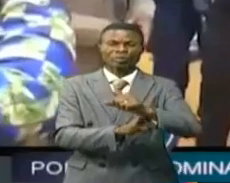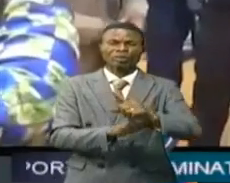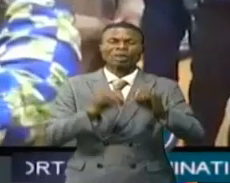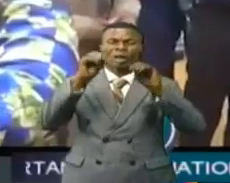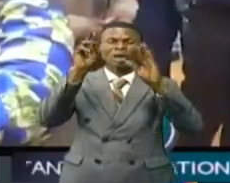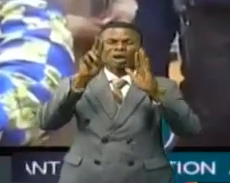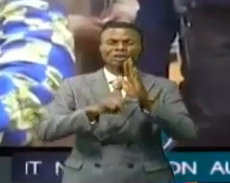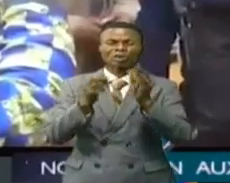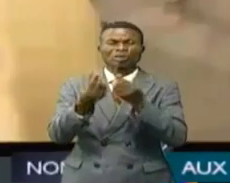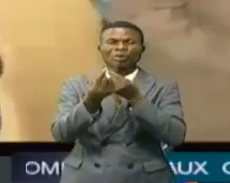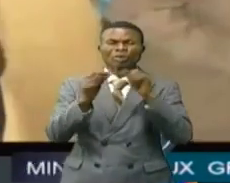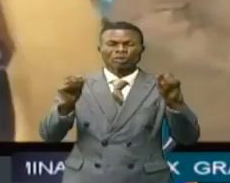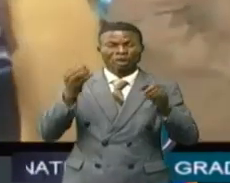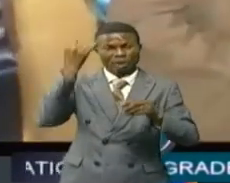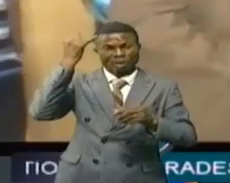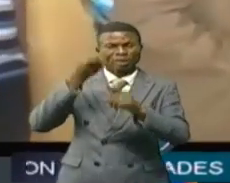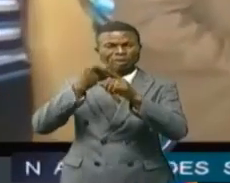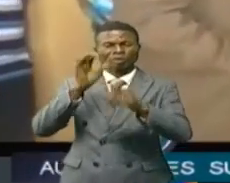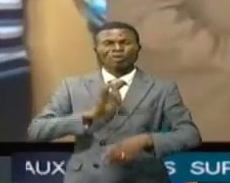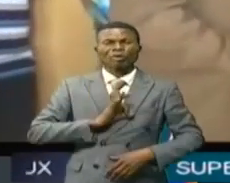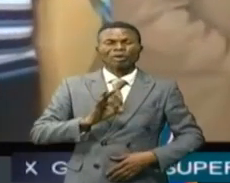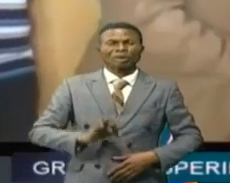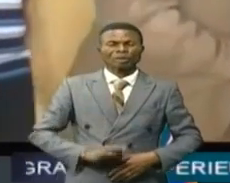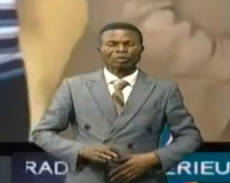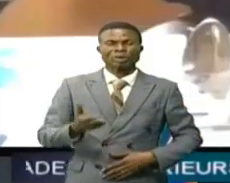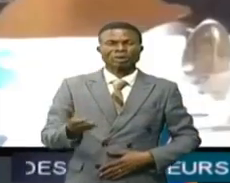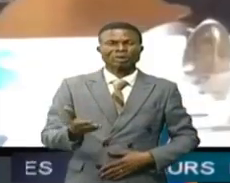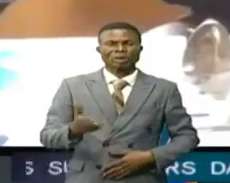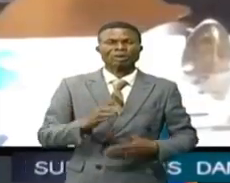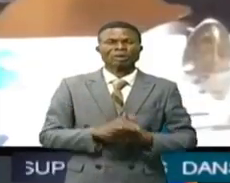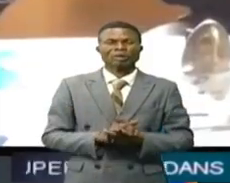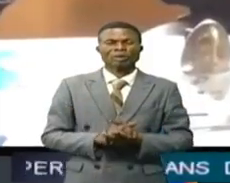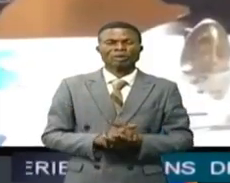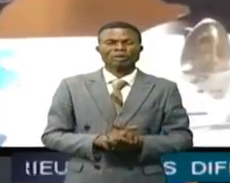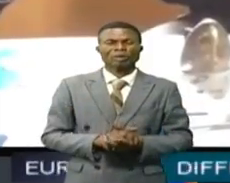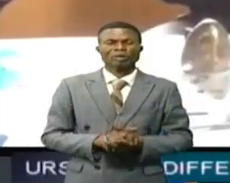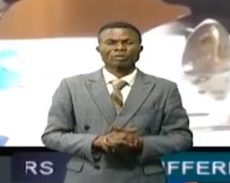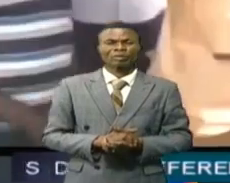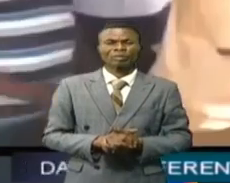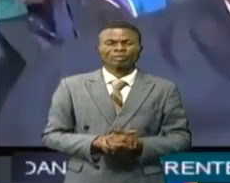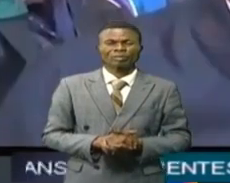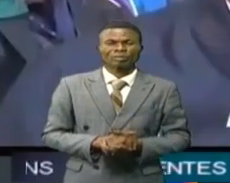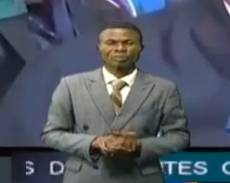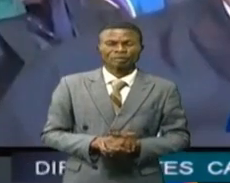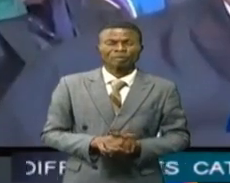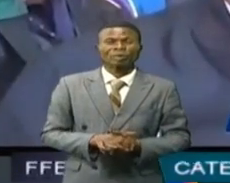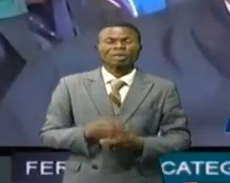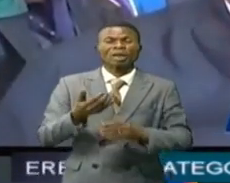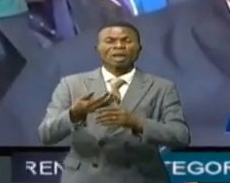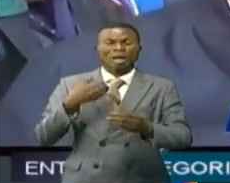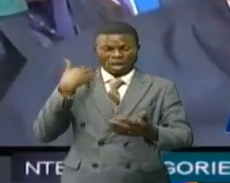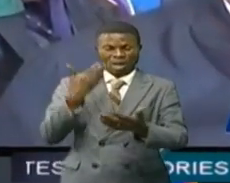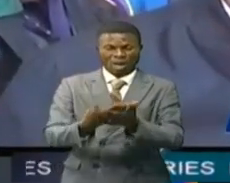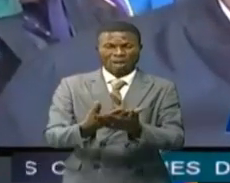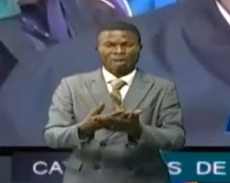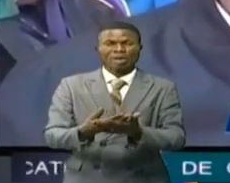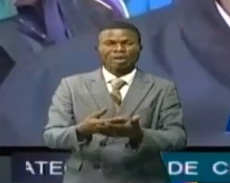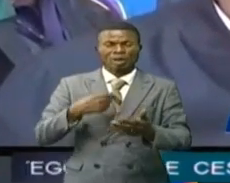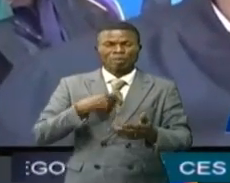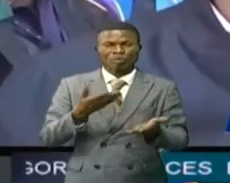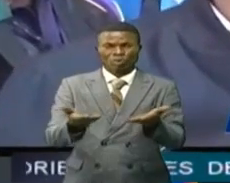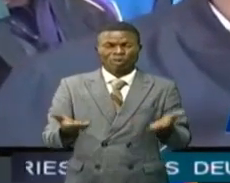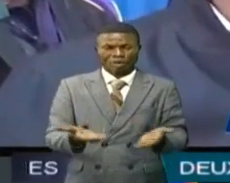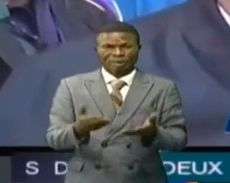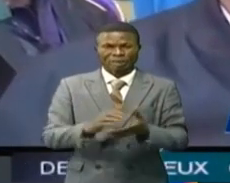de l'enseignement, initiative du chef de l'État, Félix-Antoine Tshisekedi Tshilombo. Mais en arrivant, on a vu la population